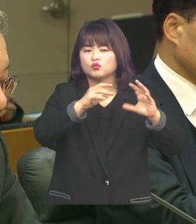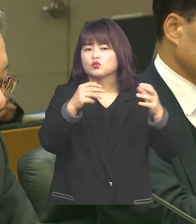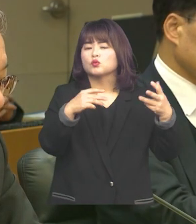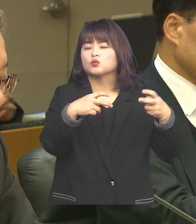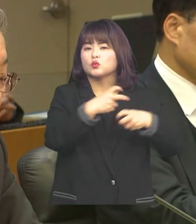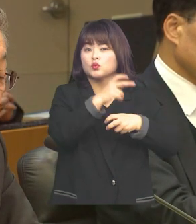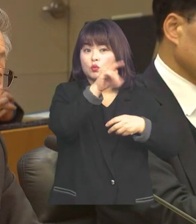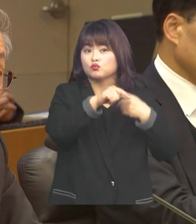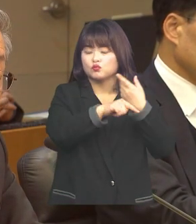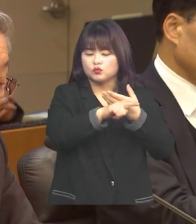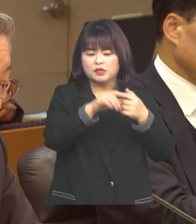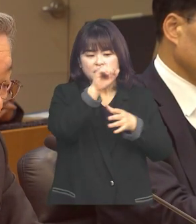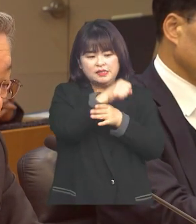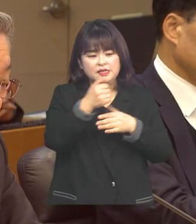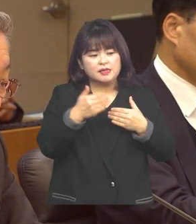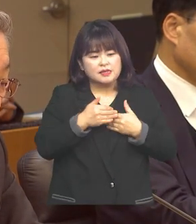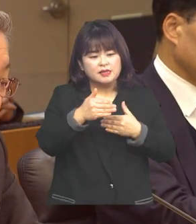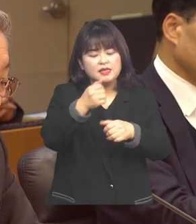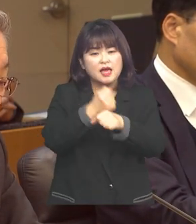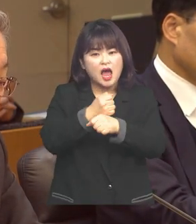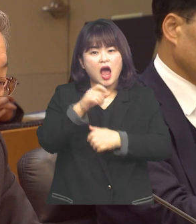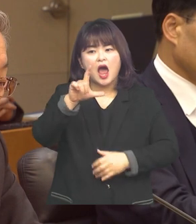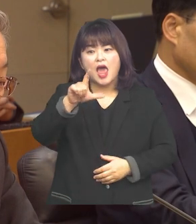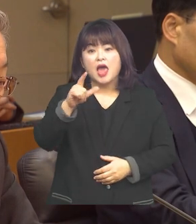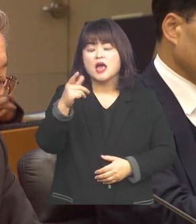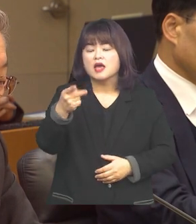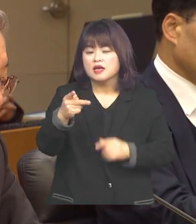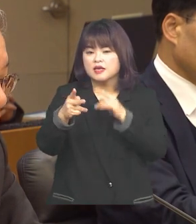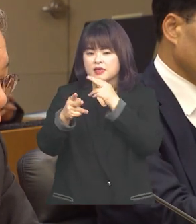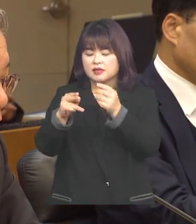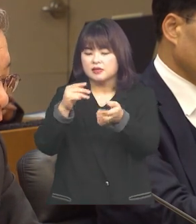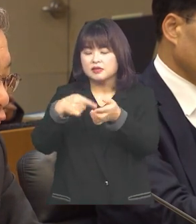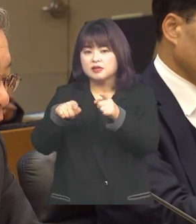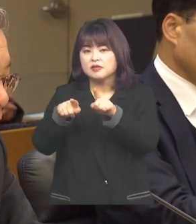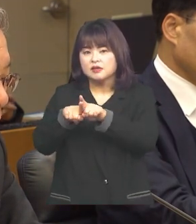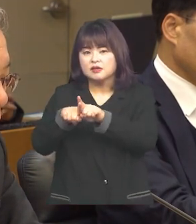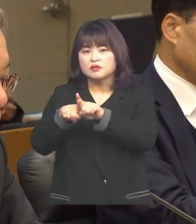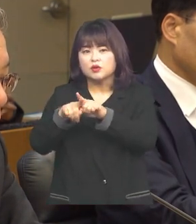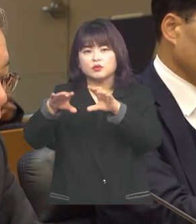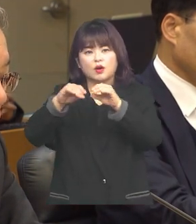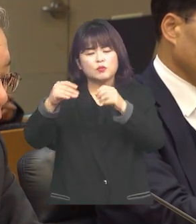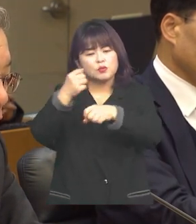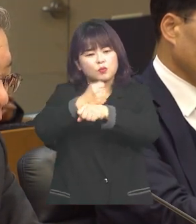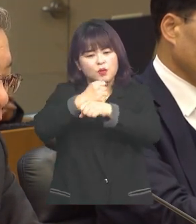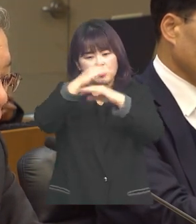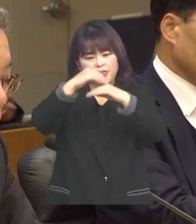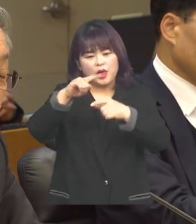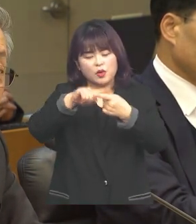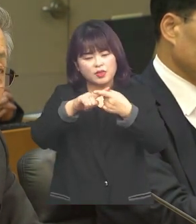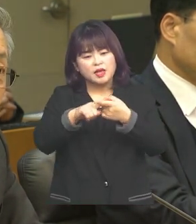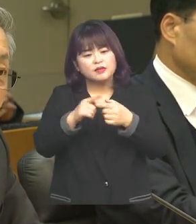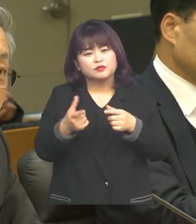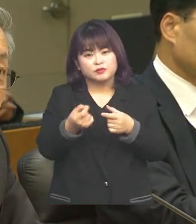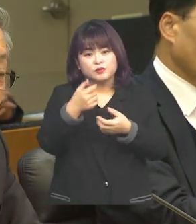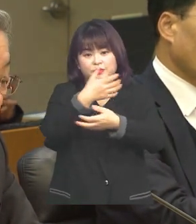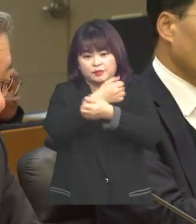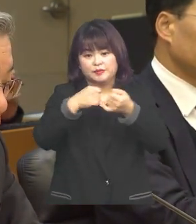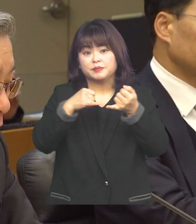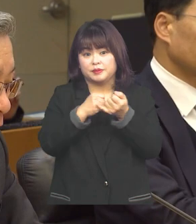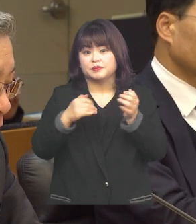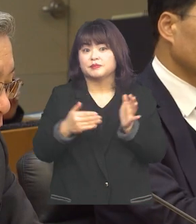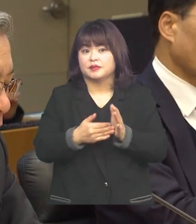국토교통부의 국가산단 승인과 함께 사업시행자 한국토지주택공사와 삼성전자의 토지 매매 계약 내용이 담긴